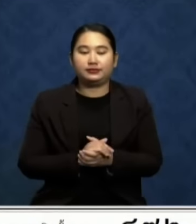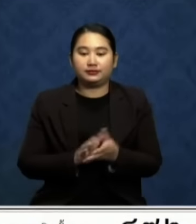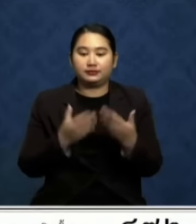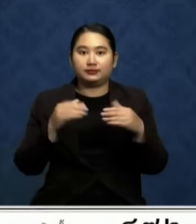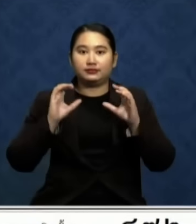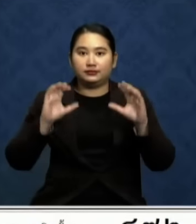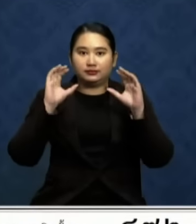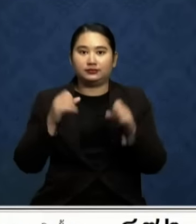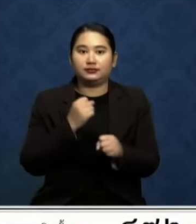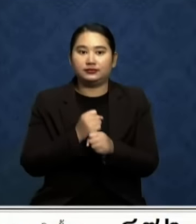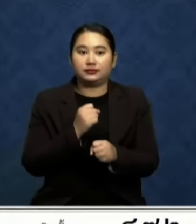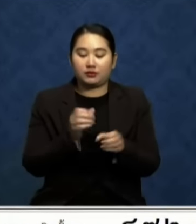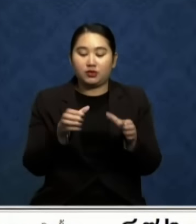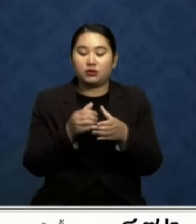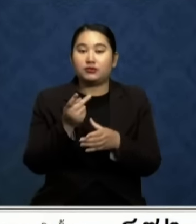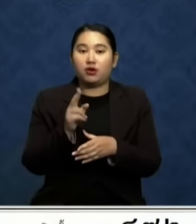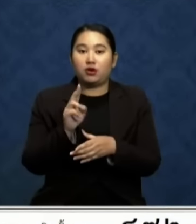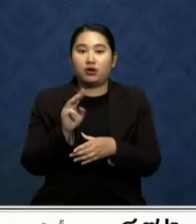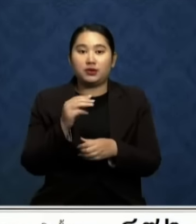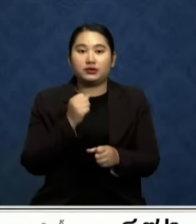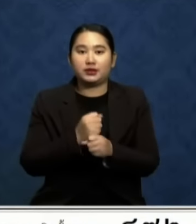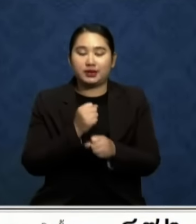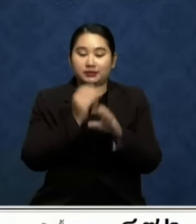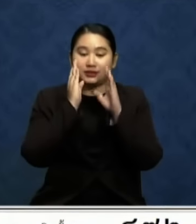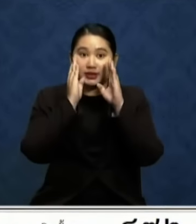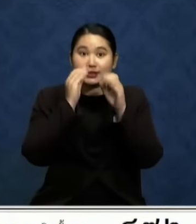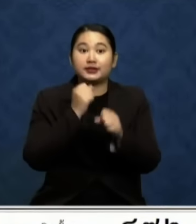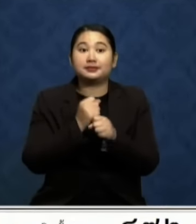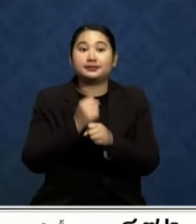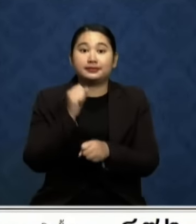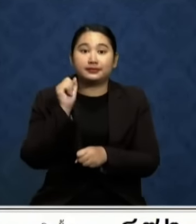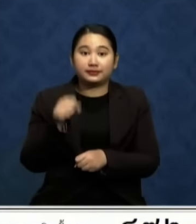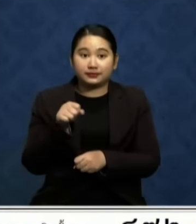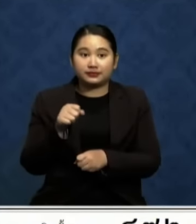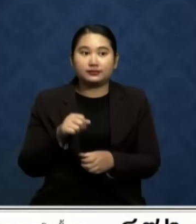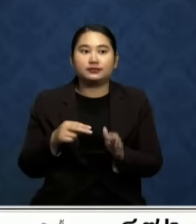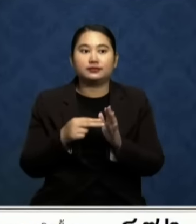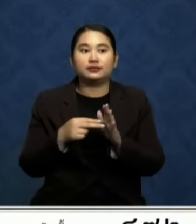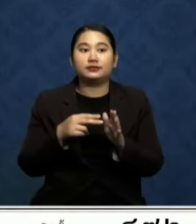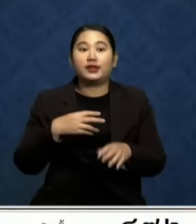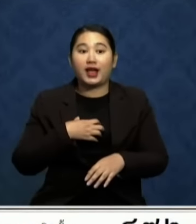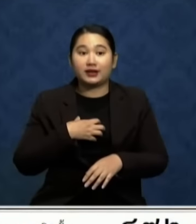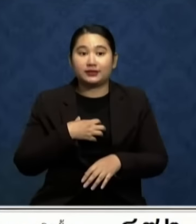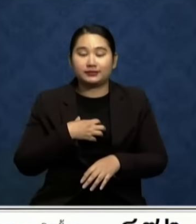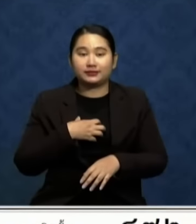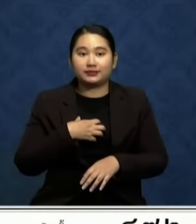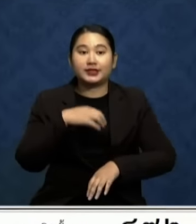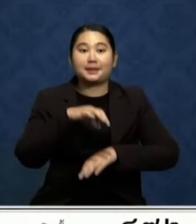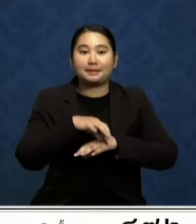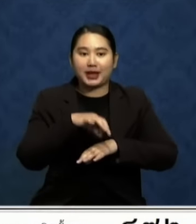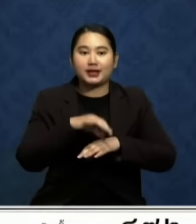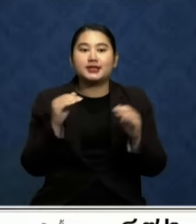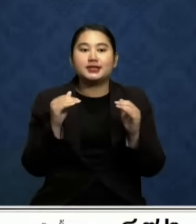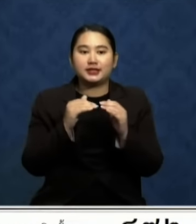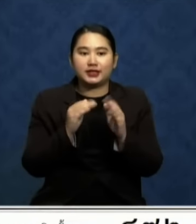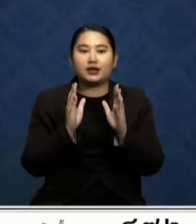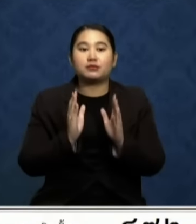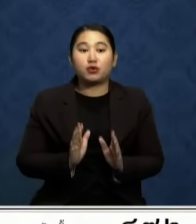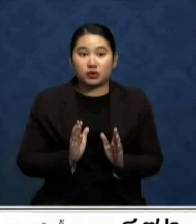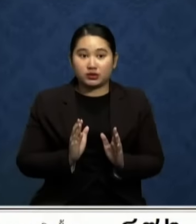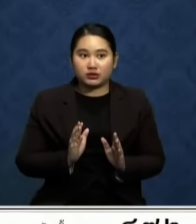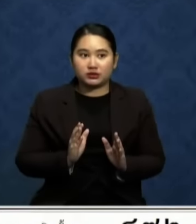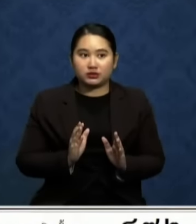รัฐบาลเองนะคะครม.เองเนี่ยก็มีความตั้งใจใช่ไหมว่าอยากจะได้เก้าอี้ในเกี่ยวกับสิทธิมนุษยชน